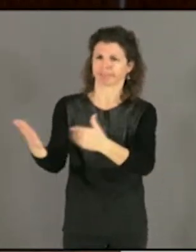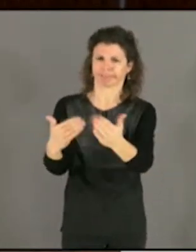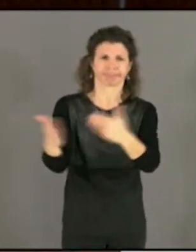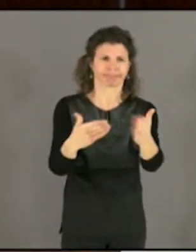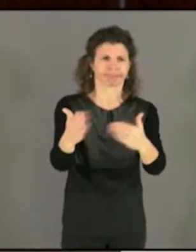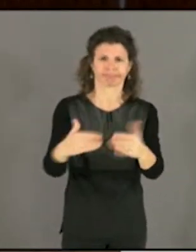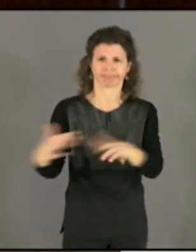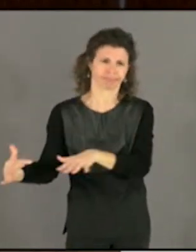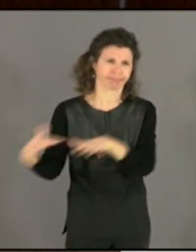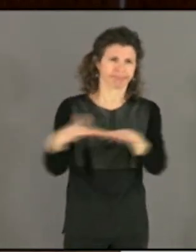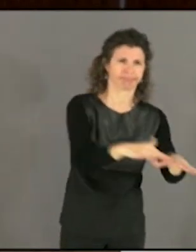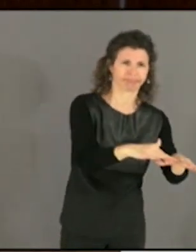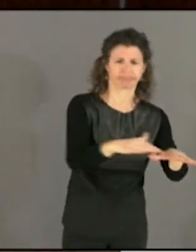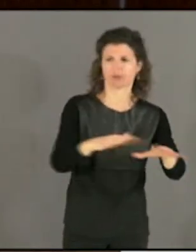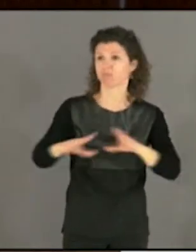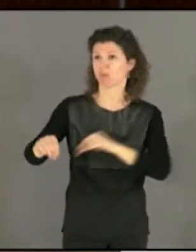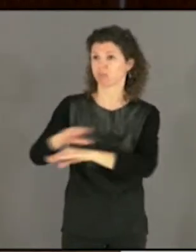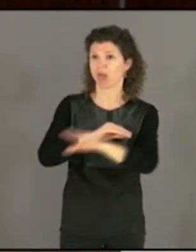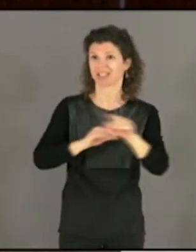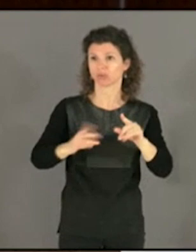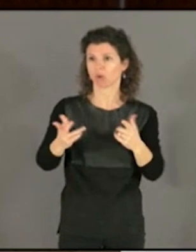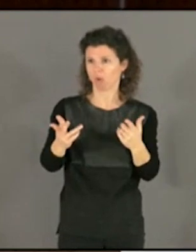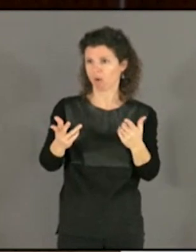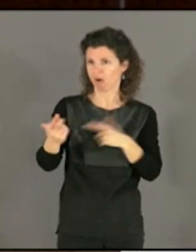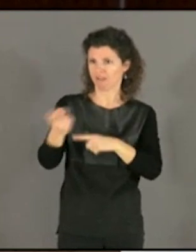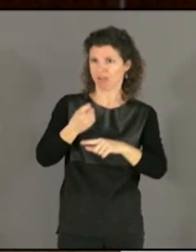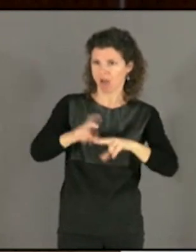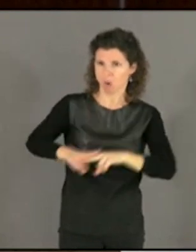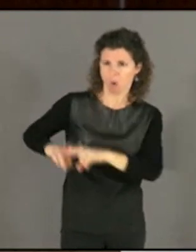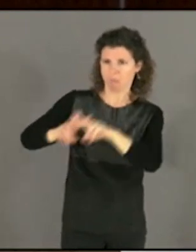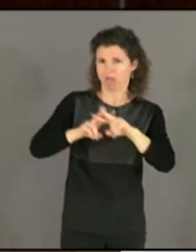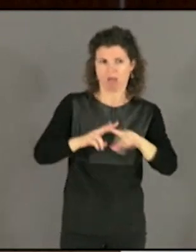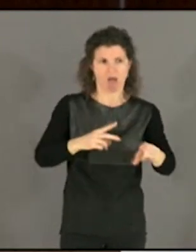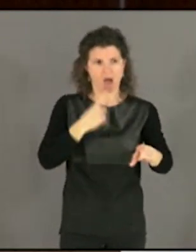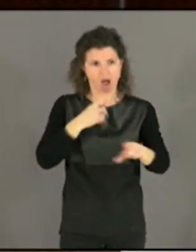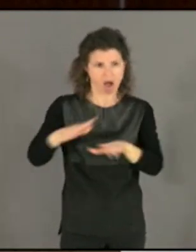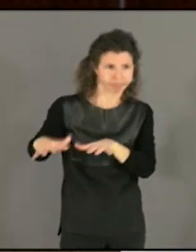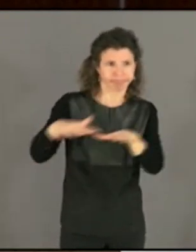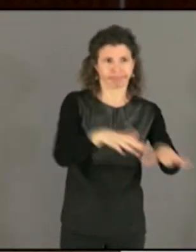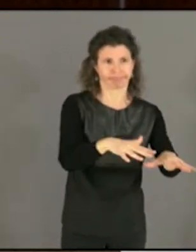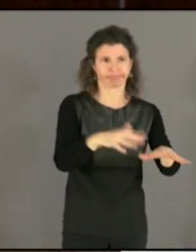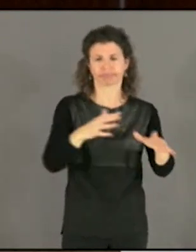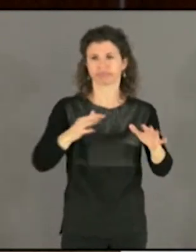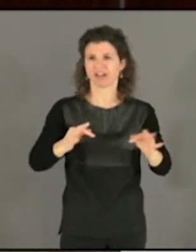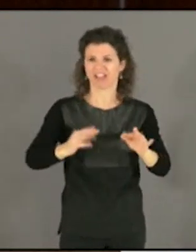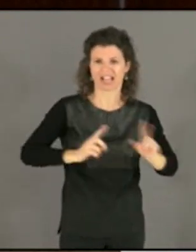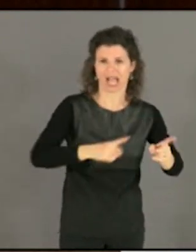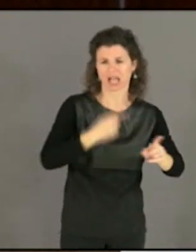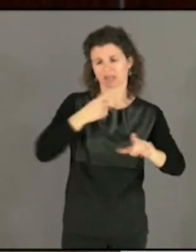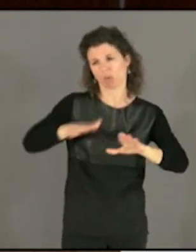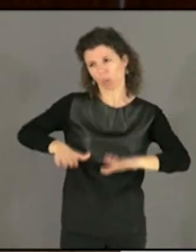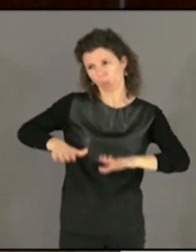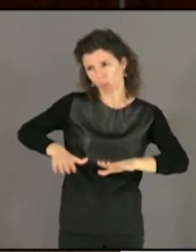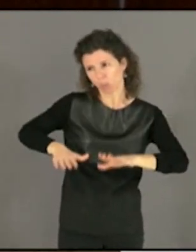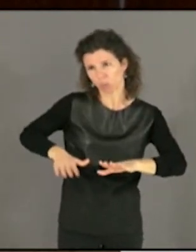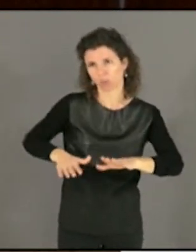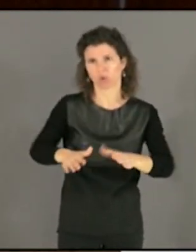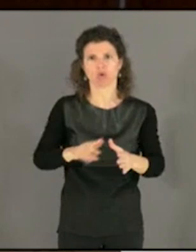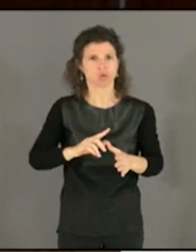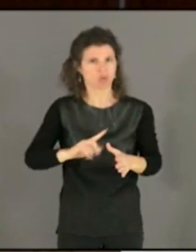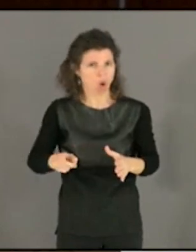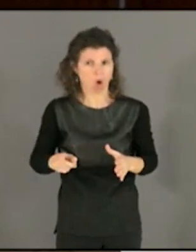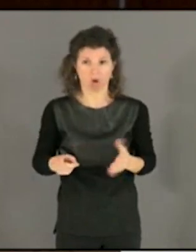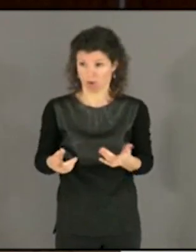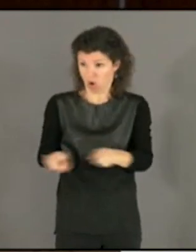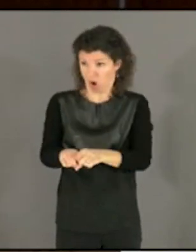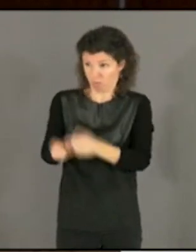peuples européens à sombrer dans la guerre, eh bien, à se calmer, à modérer leurs propos et à œuvrer, comme